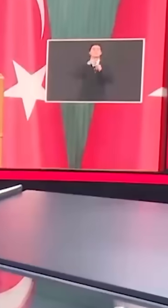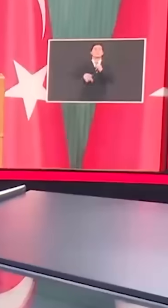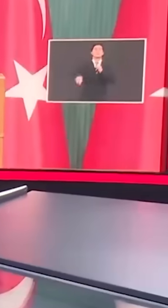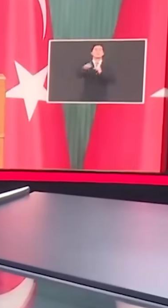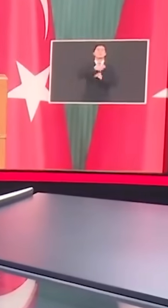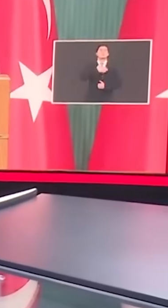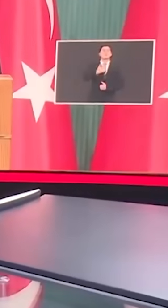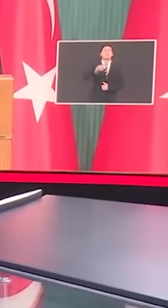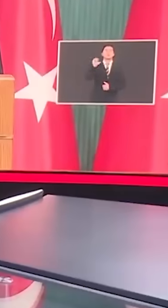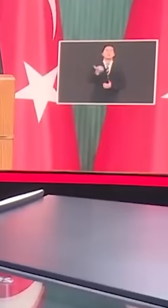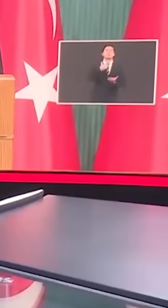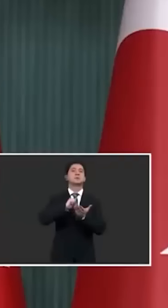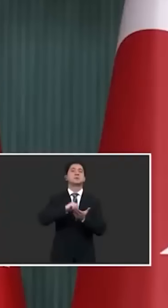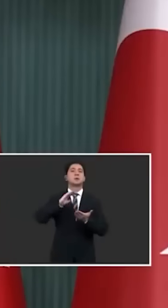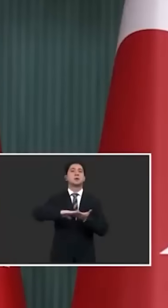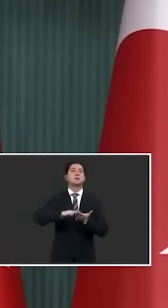açıklama başlıyor.